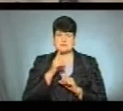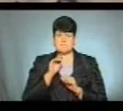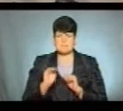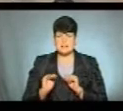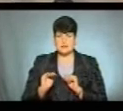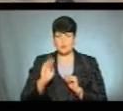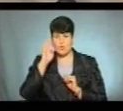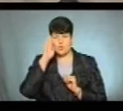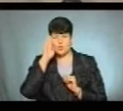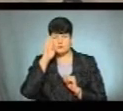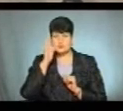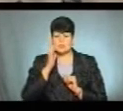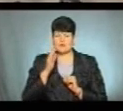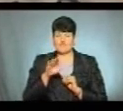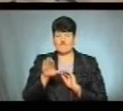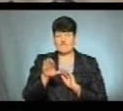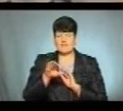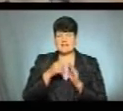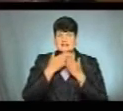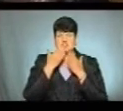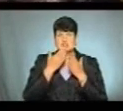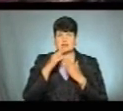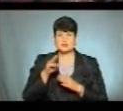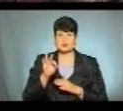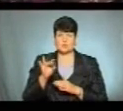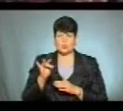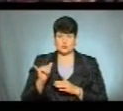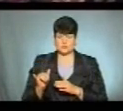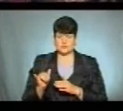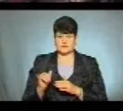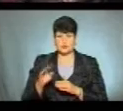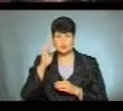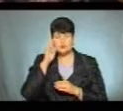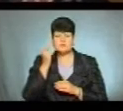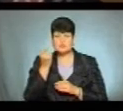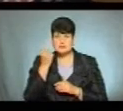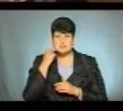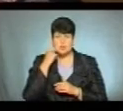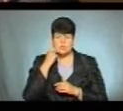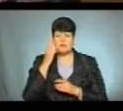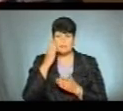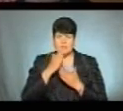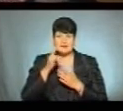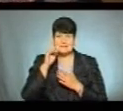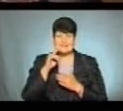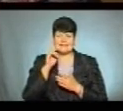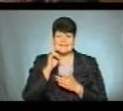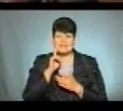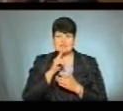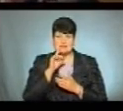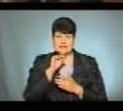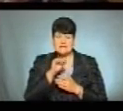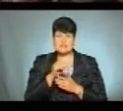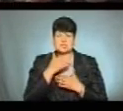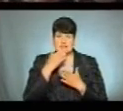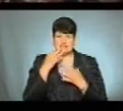маленького хлопчика, якого викликали читати Тору. Тобто хлопчик в 11 років вже має знати іврит і читати вільно